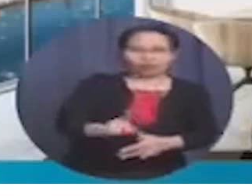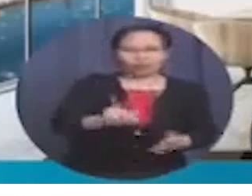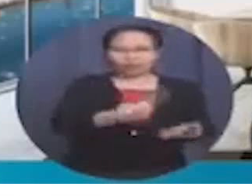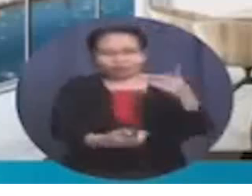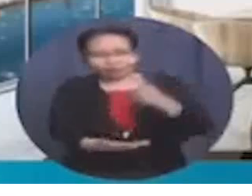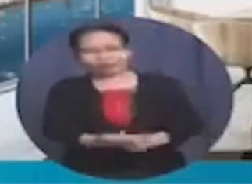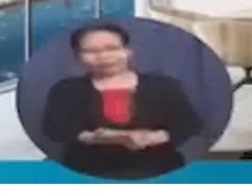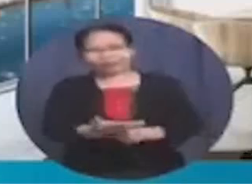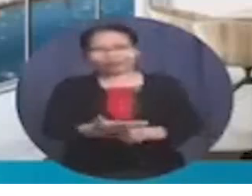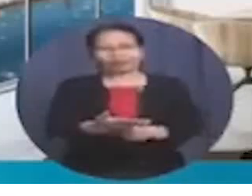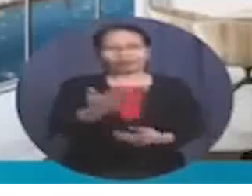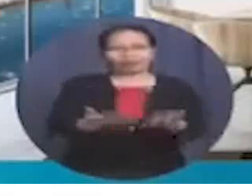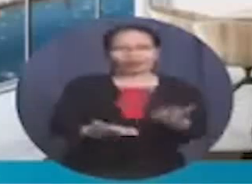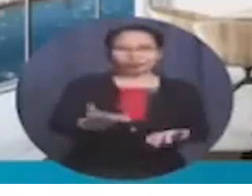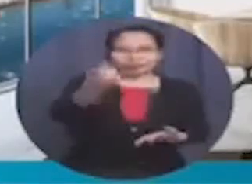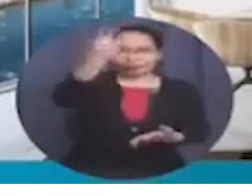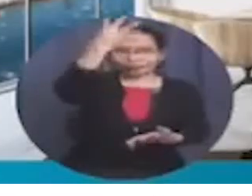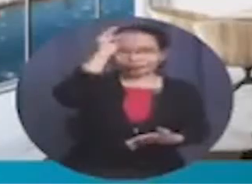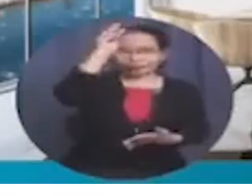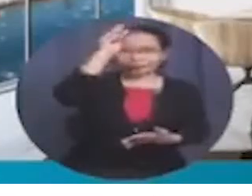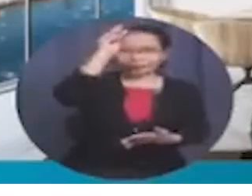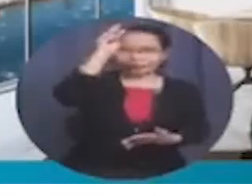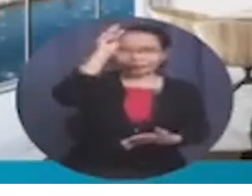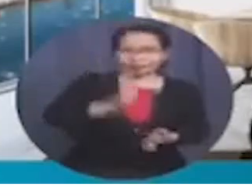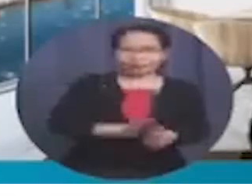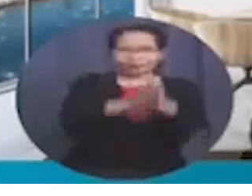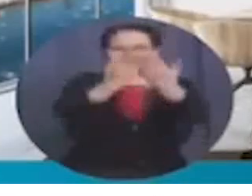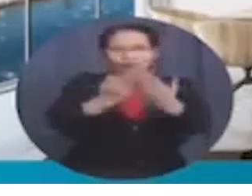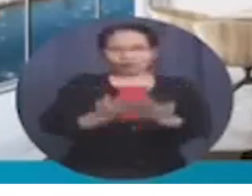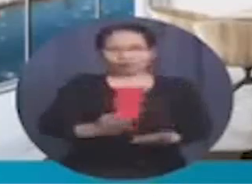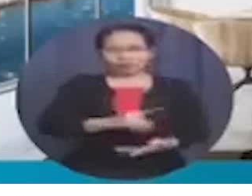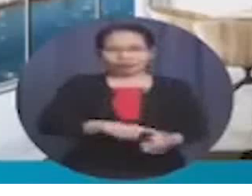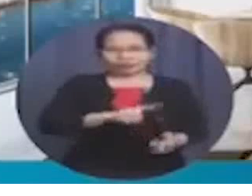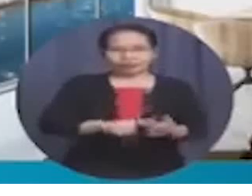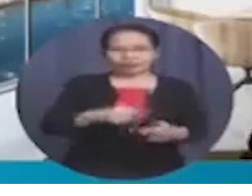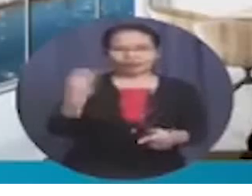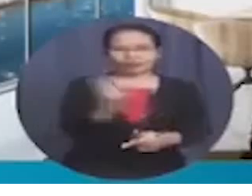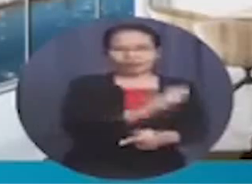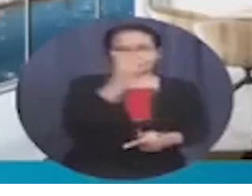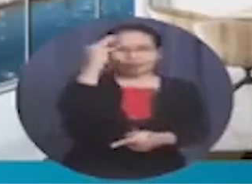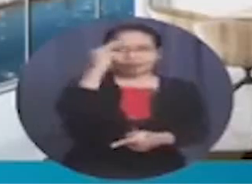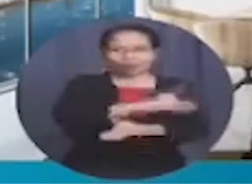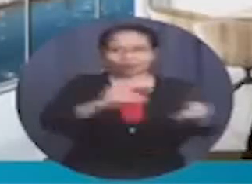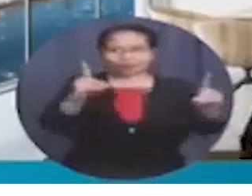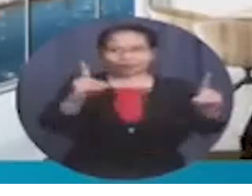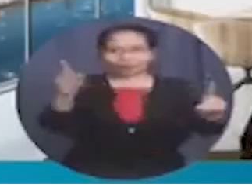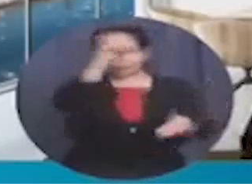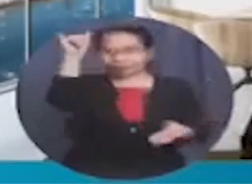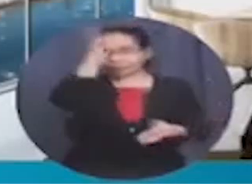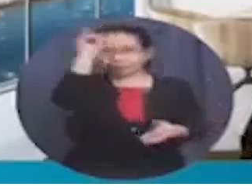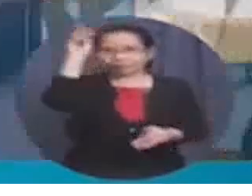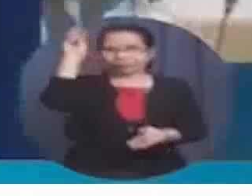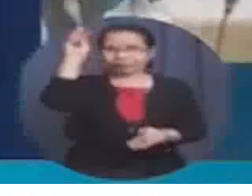kami. Baka siya maliwanagan sa Biblia. At baka yung mga miyembro niya mailigtas ko sa